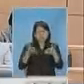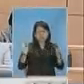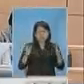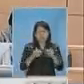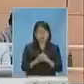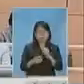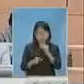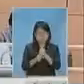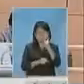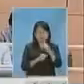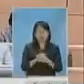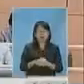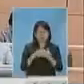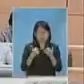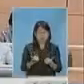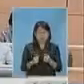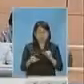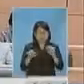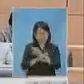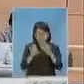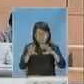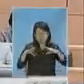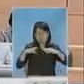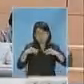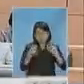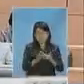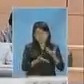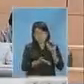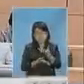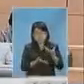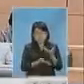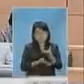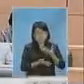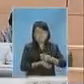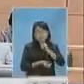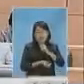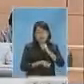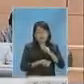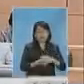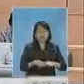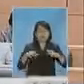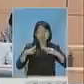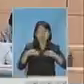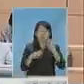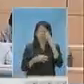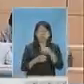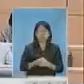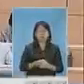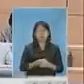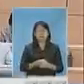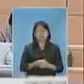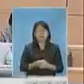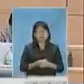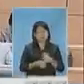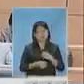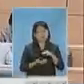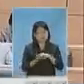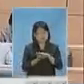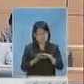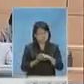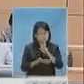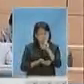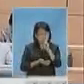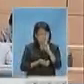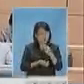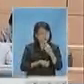นี่ขัดขวางแม้กระทั่งการเยียวยาคนตายอ่ะครับแล้วไปบอกผมขอความกรุณานะฮะท่านระมัดระวัง